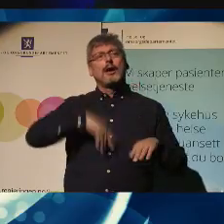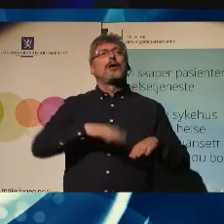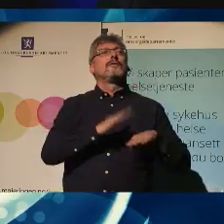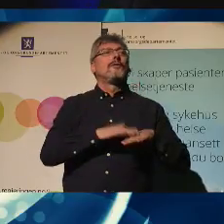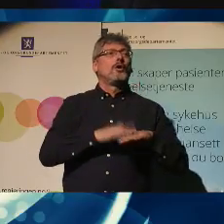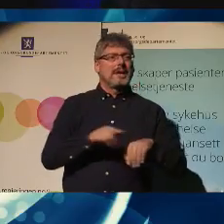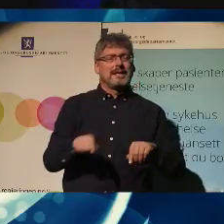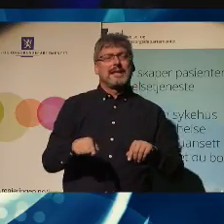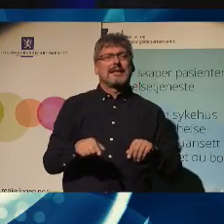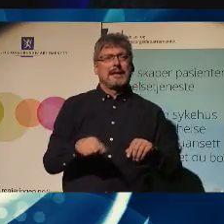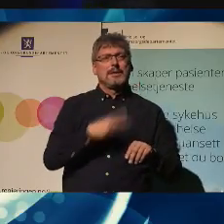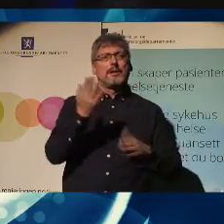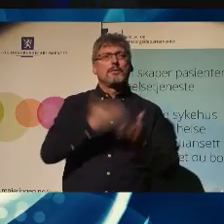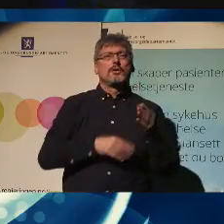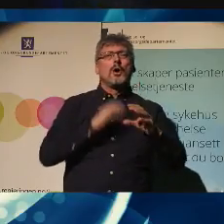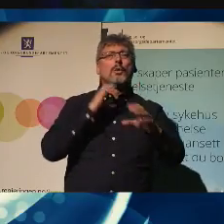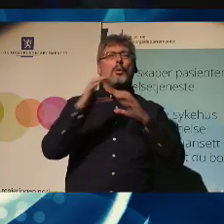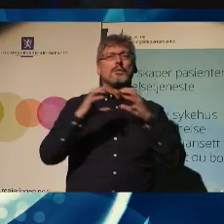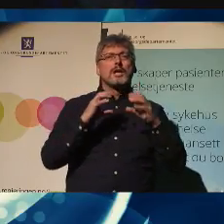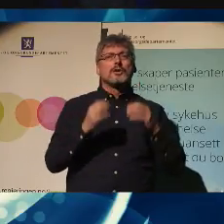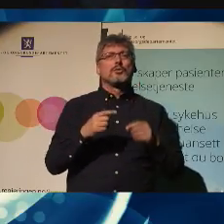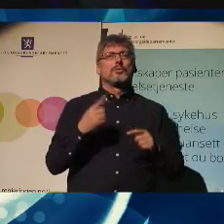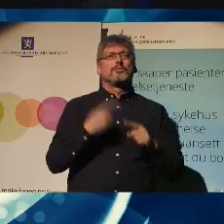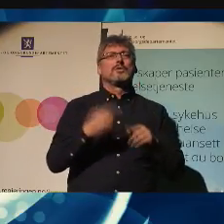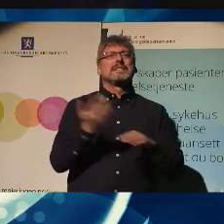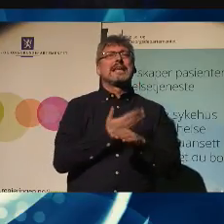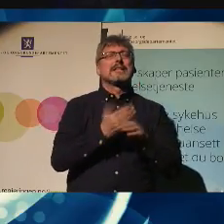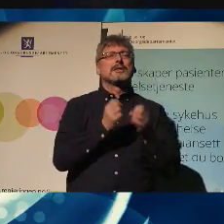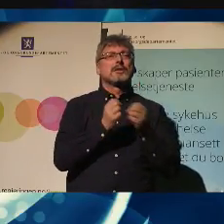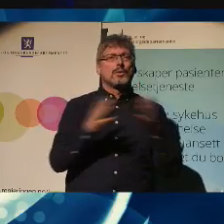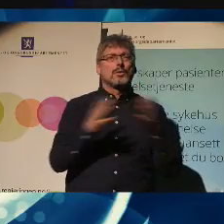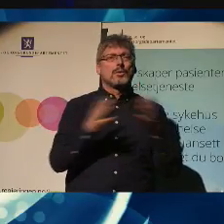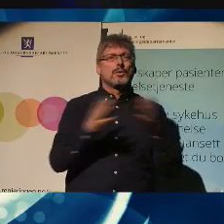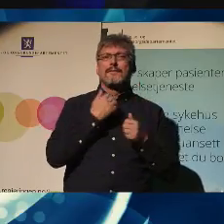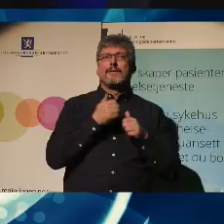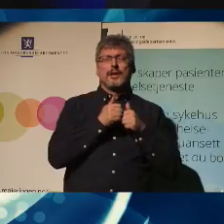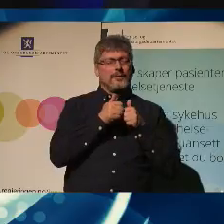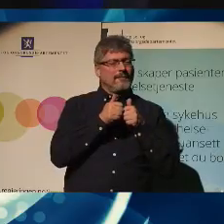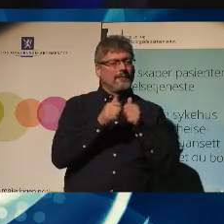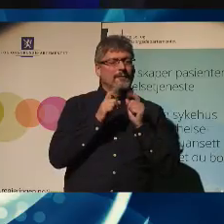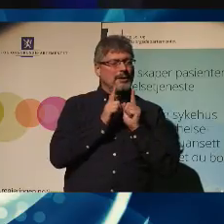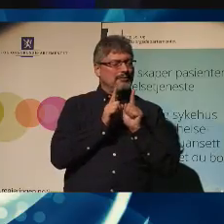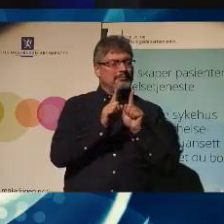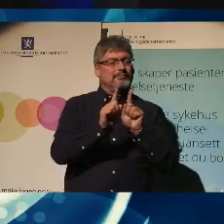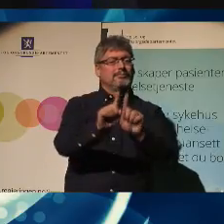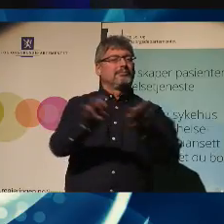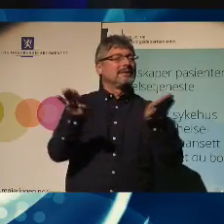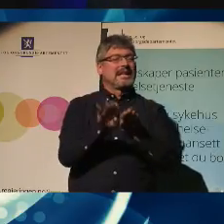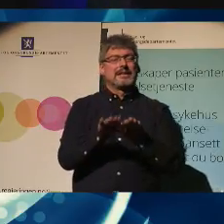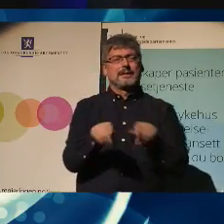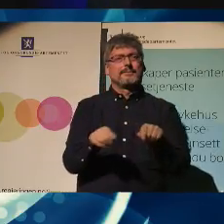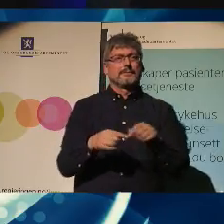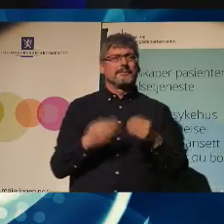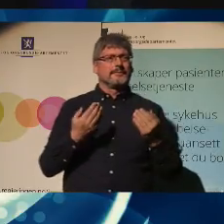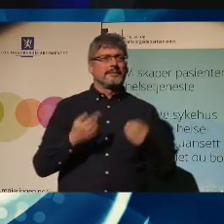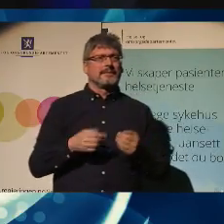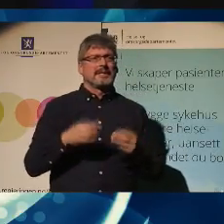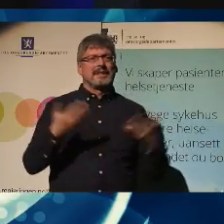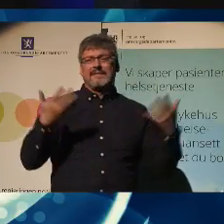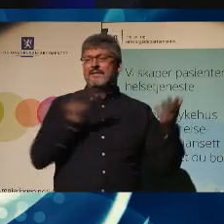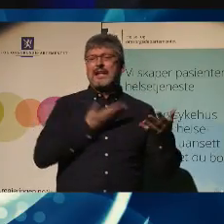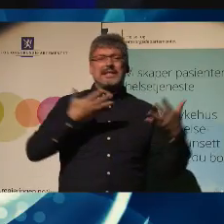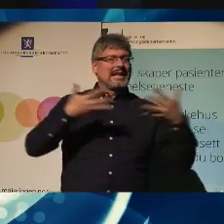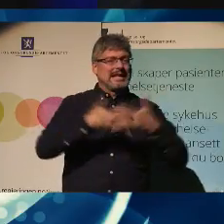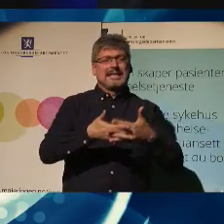måte. Kommunikasjon og tjenesteutvikling vil gå tett, ha en veldig